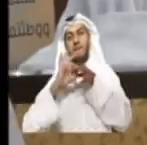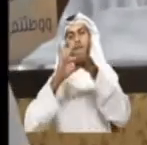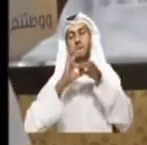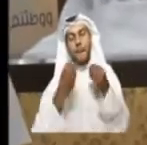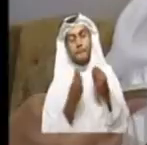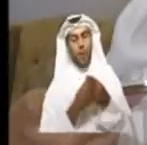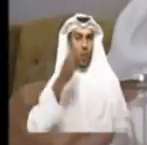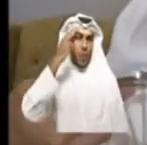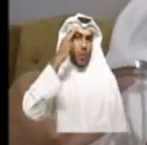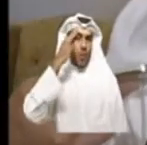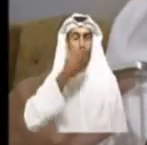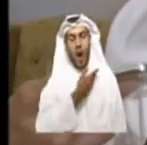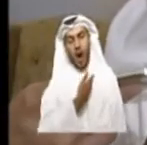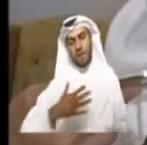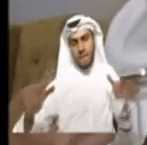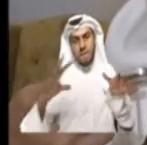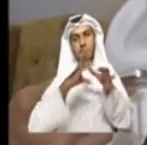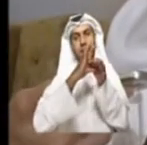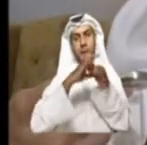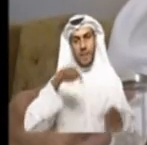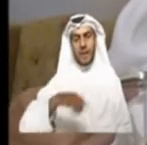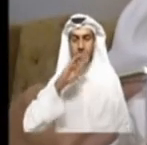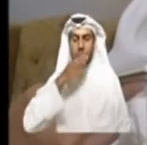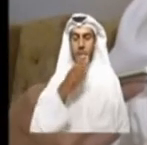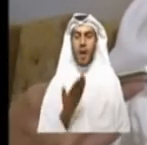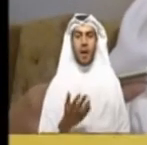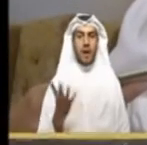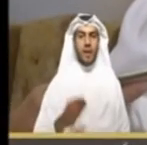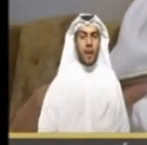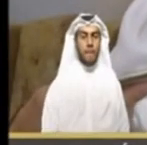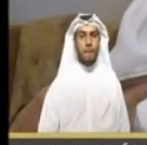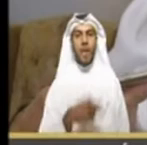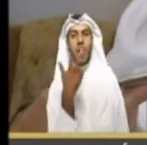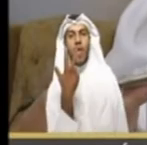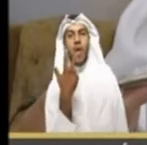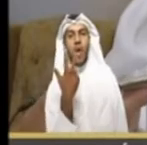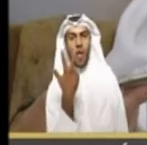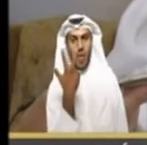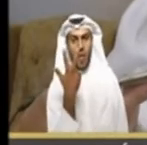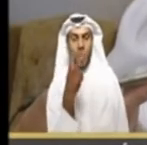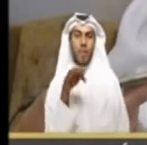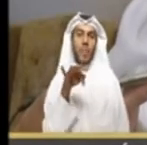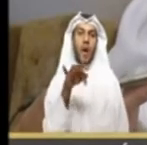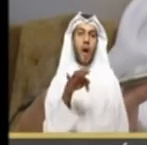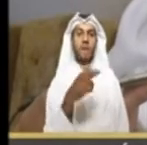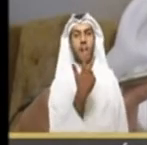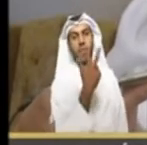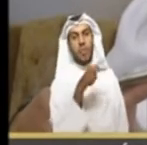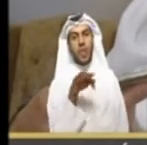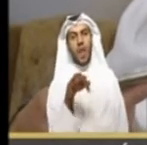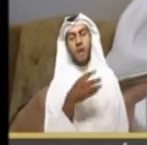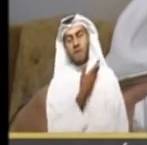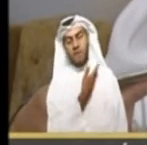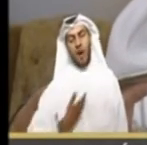العربية السعودية. ولله الحمد خصص هذا العدد اللي هو 8000 حاج لدولة الكويت،